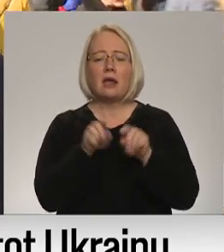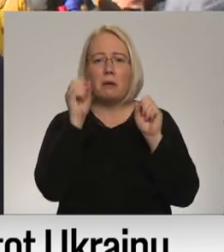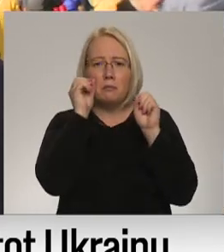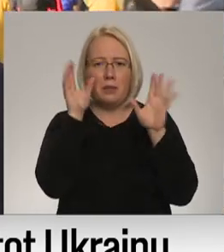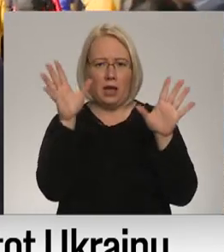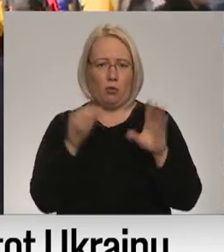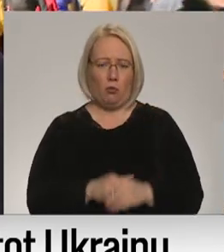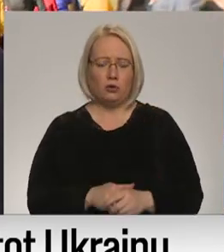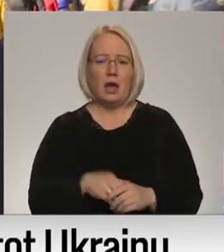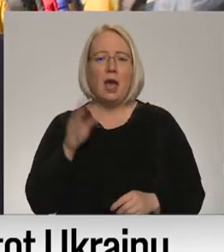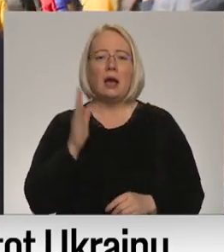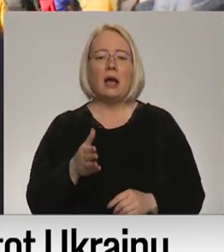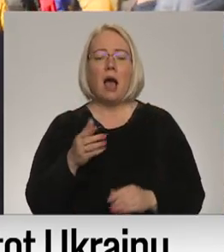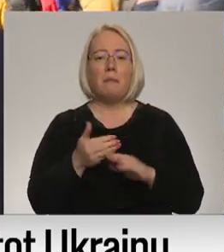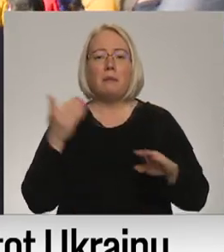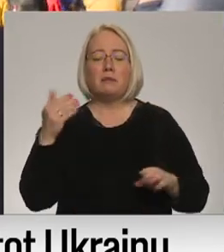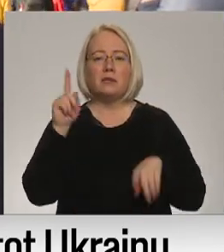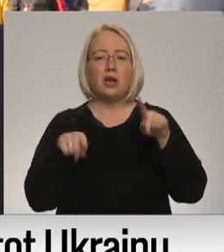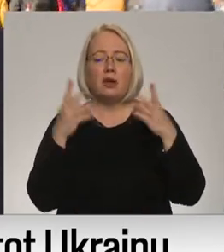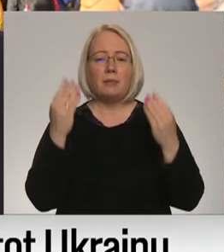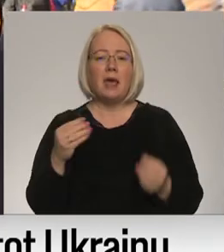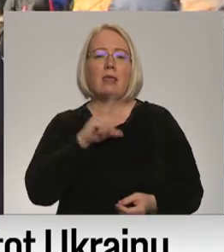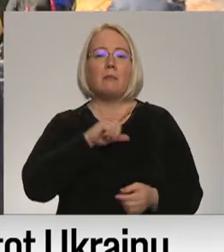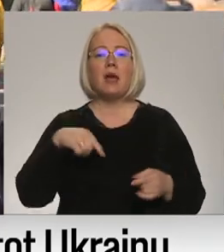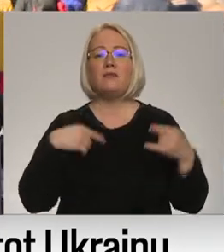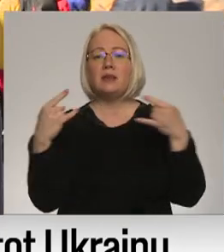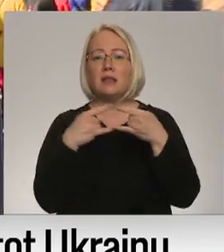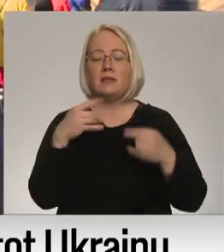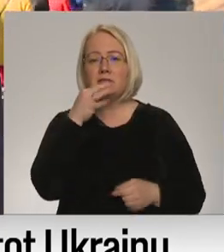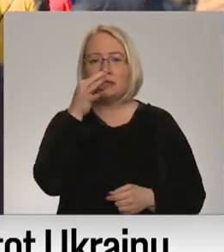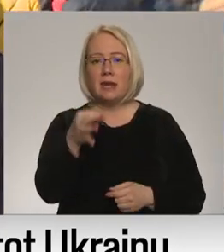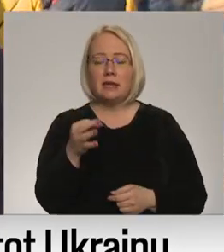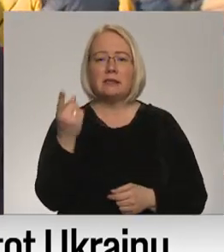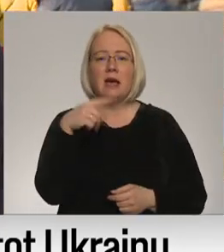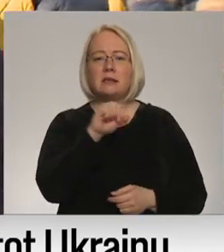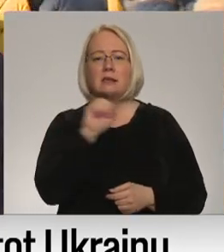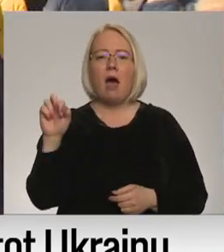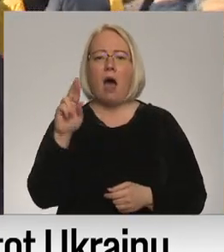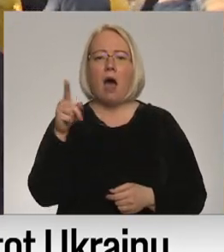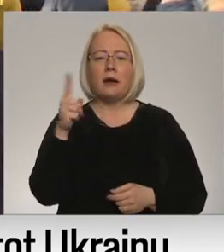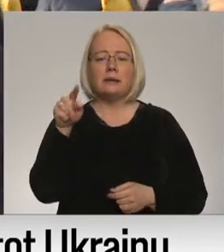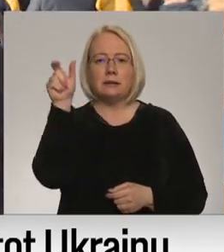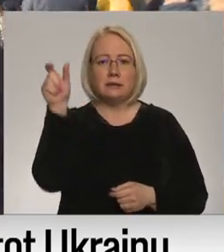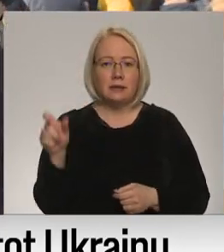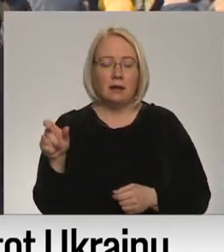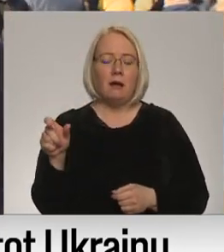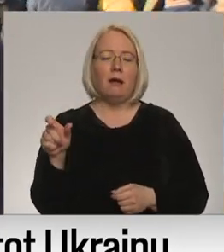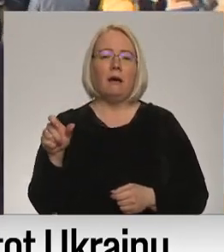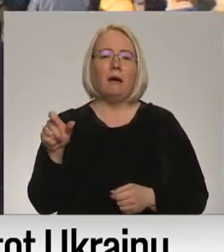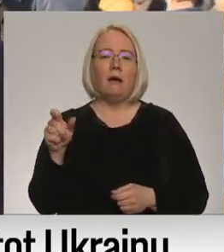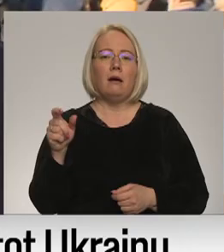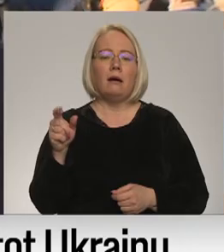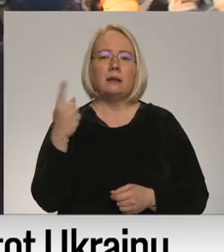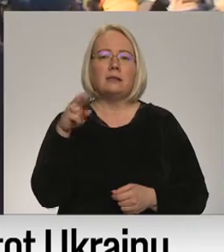Un kā pirms dažām dienām Latvijas televīzijā teica Jānis Sārts, Stratkoma